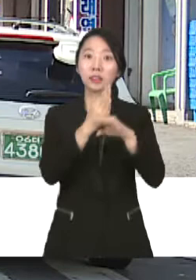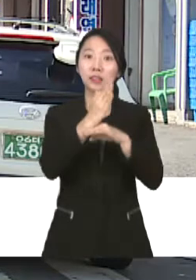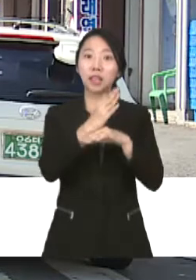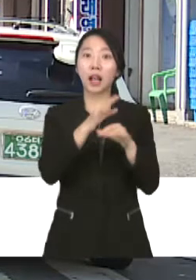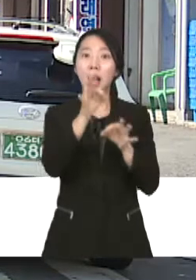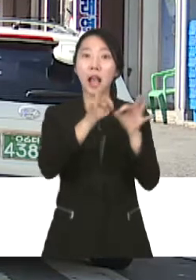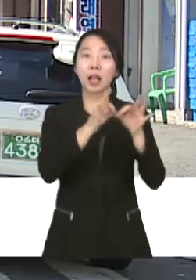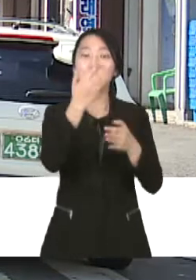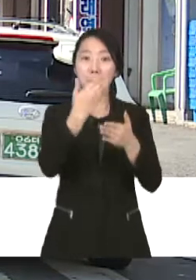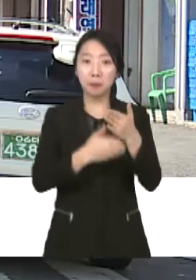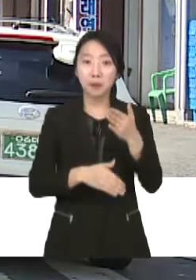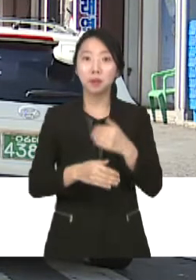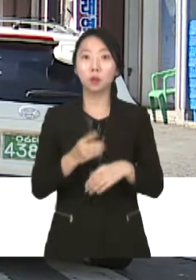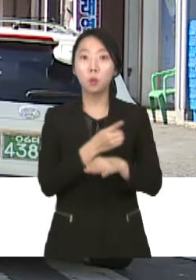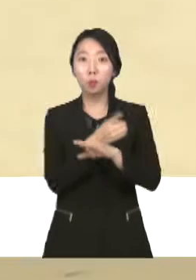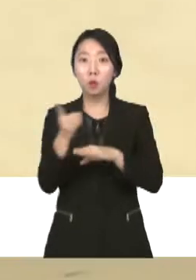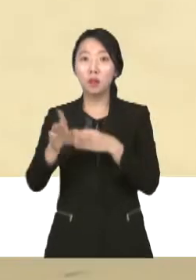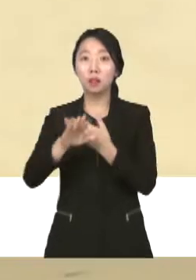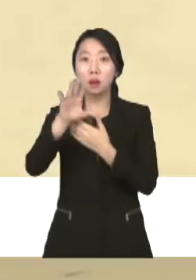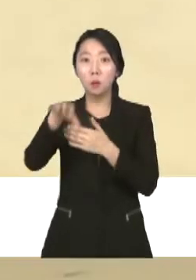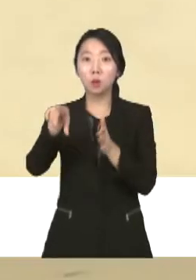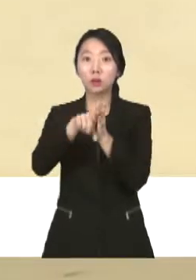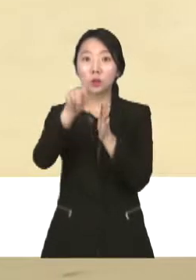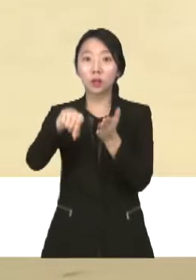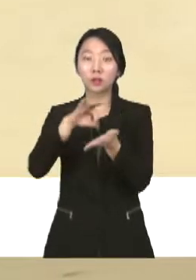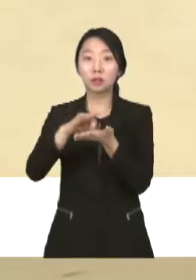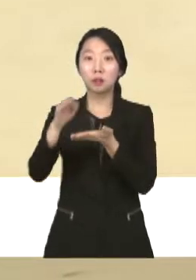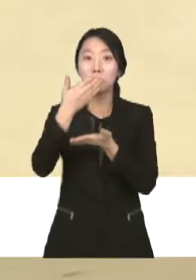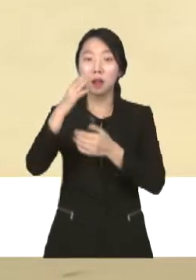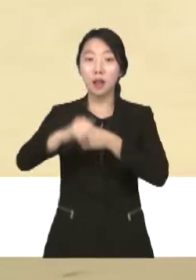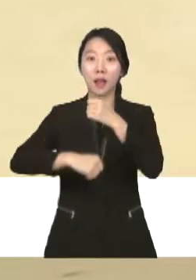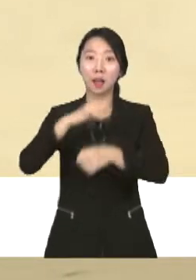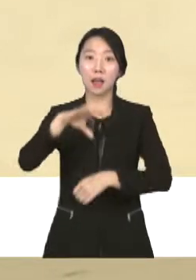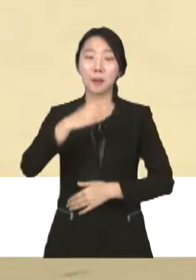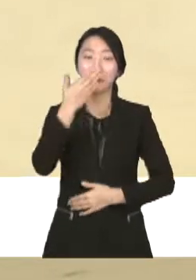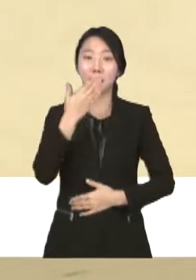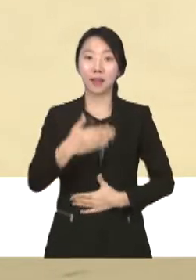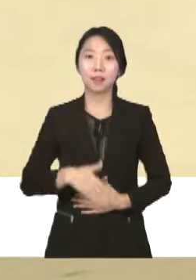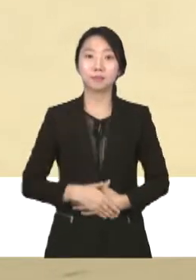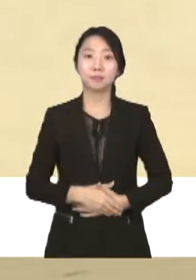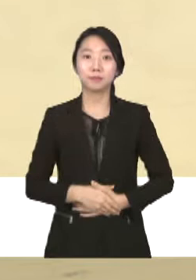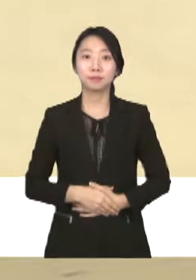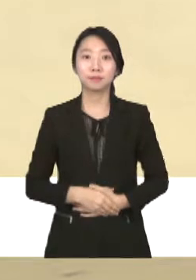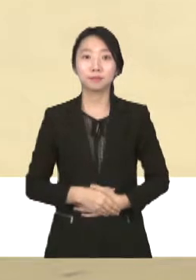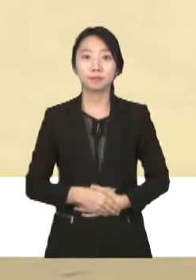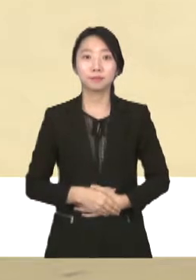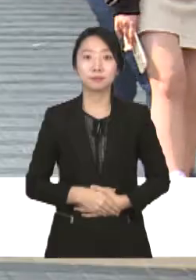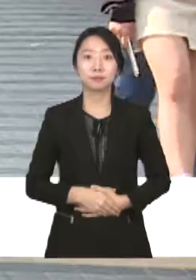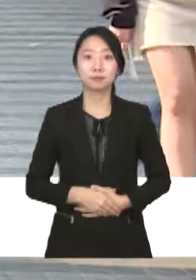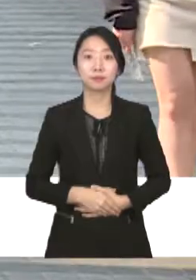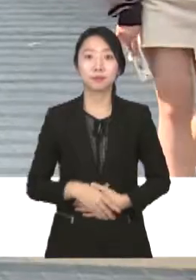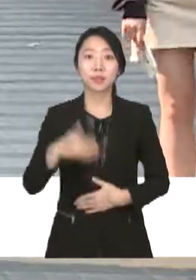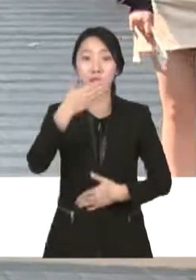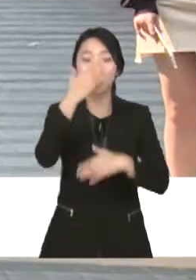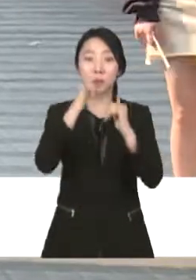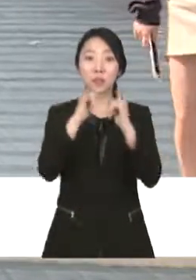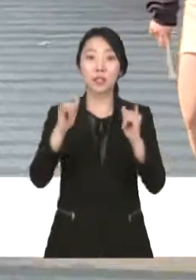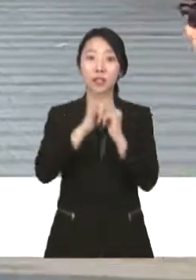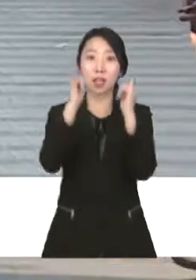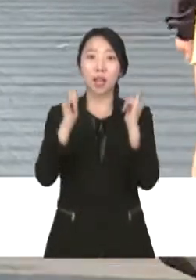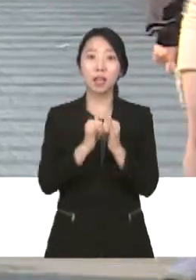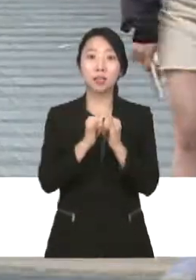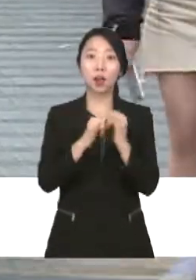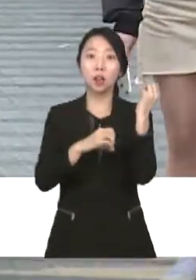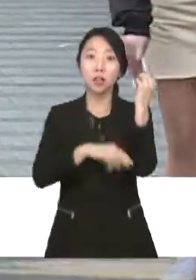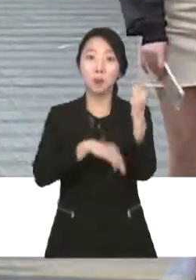점포 등 일부 대규모 점포를 제외한 관내 신용카드 가맹점에서 사용 가능합니다 청년의